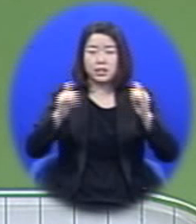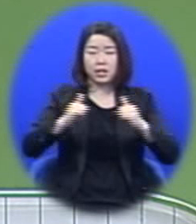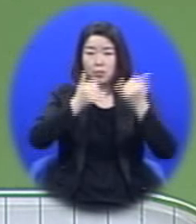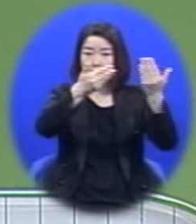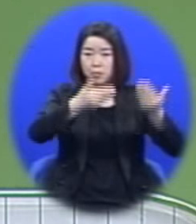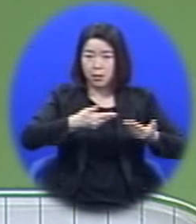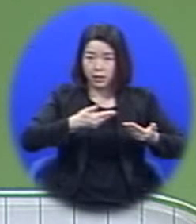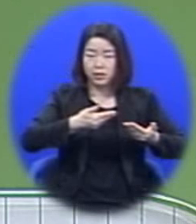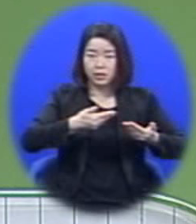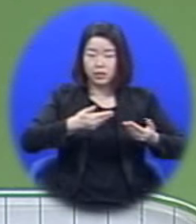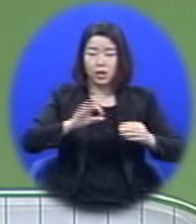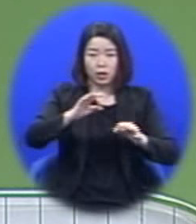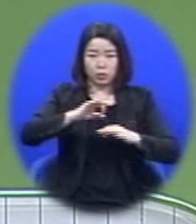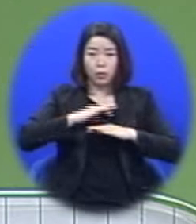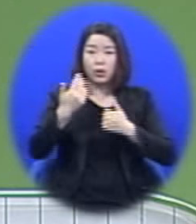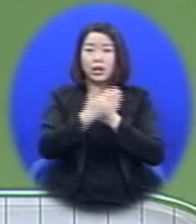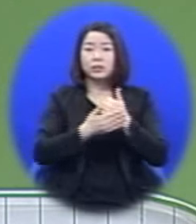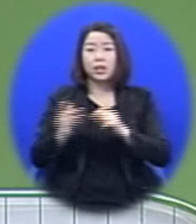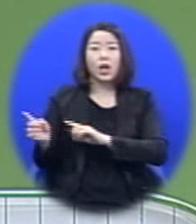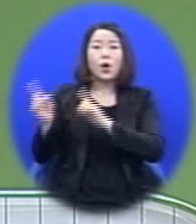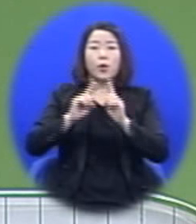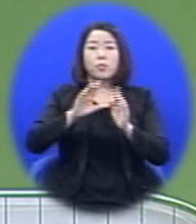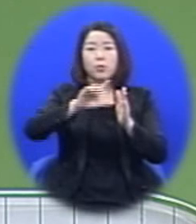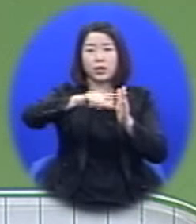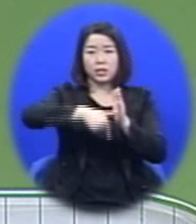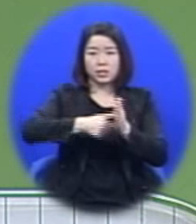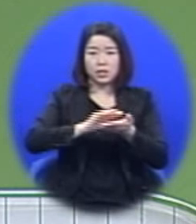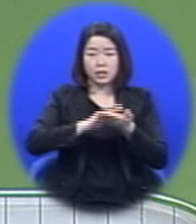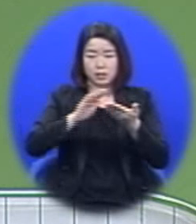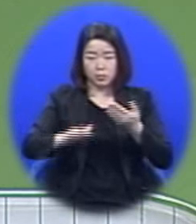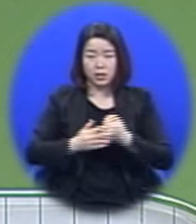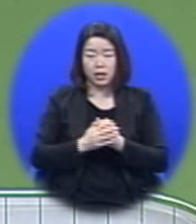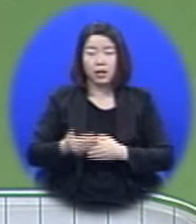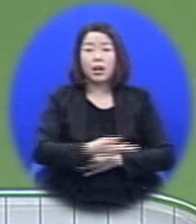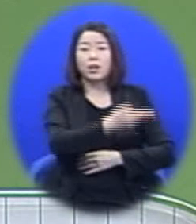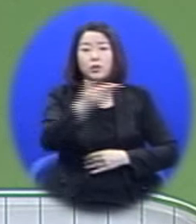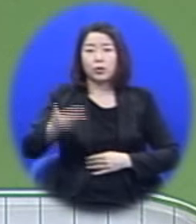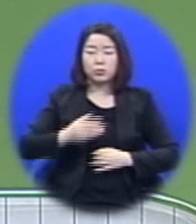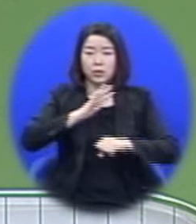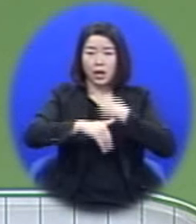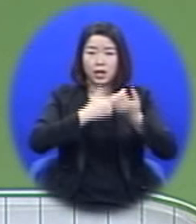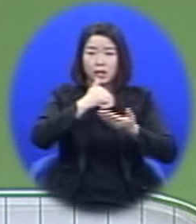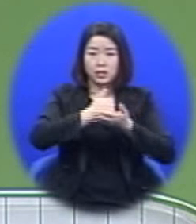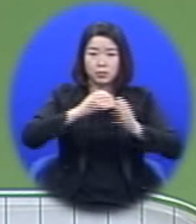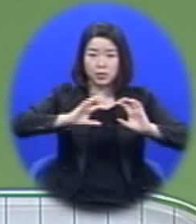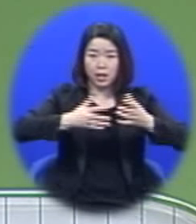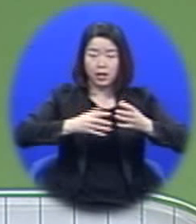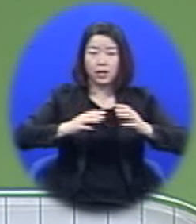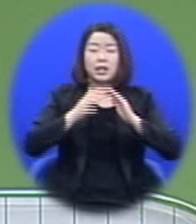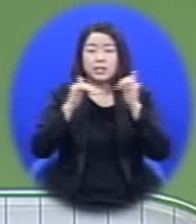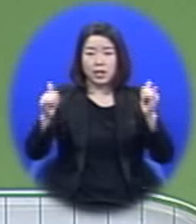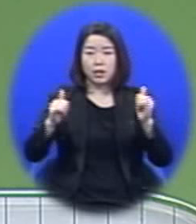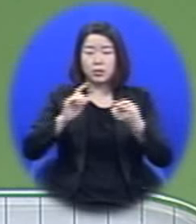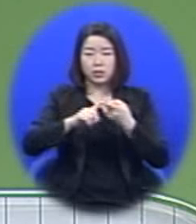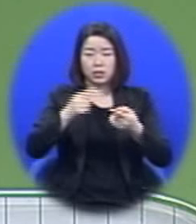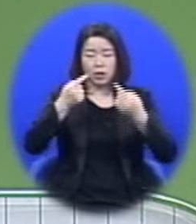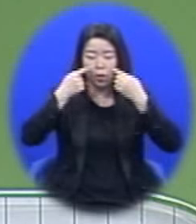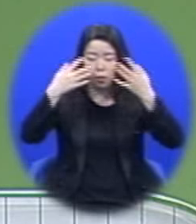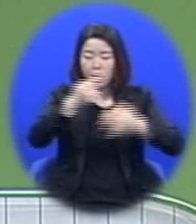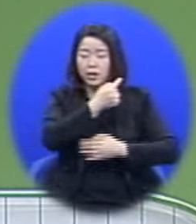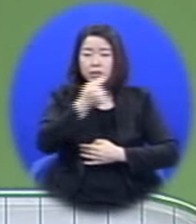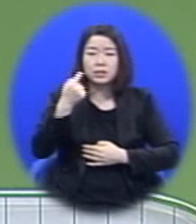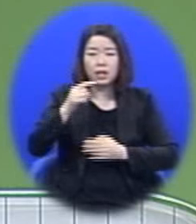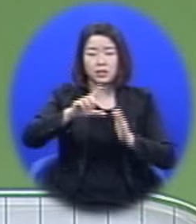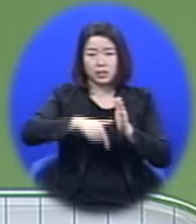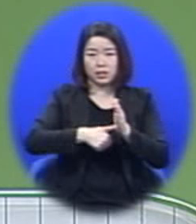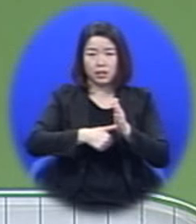받는 놀라운 은혜의 회복의 시간입니다. 여러분이 하나님의 나라 백성인 것을 확증하는 시간이에요. 성찬을 받을